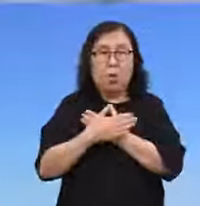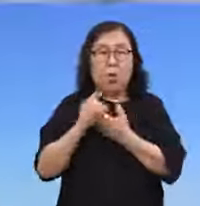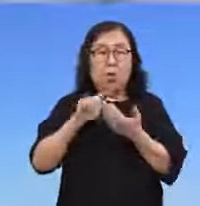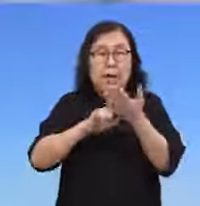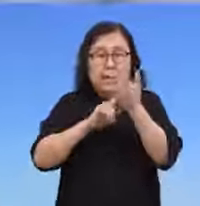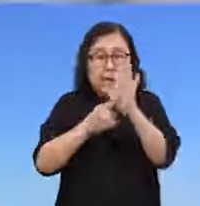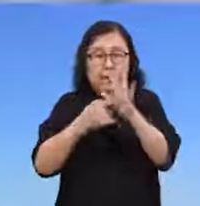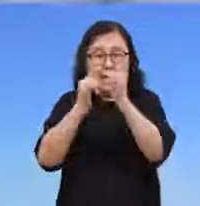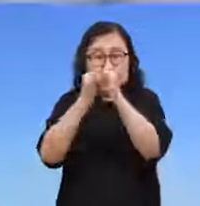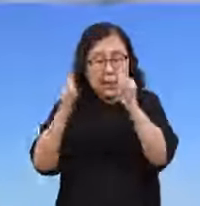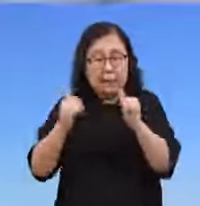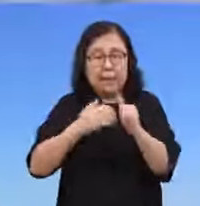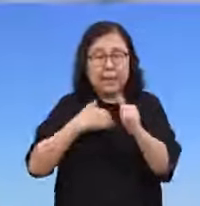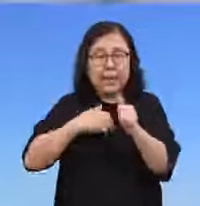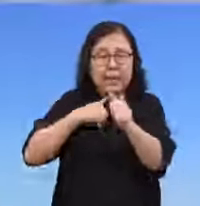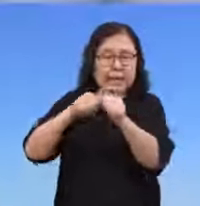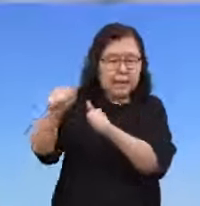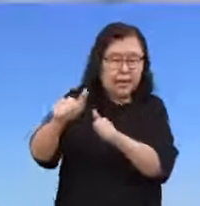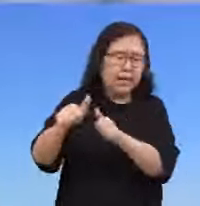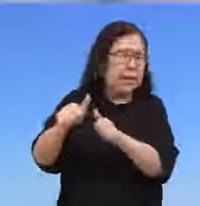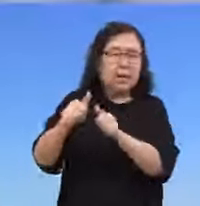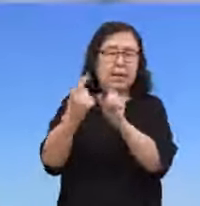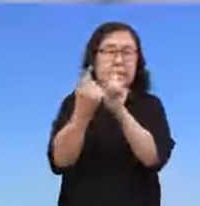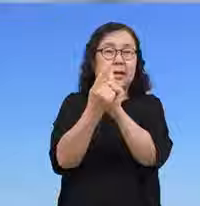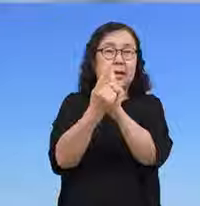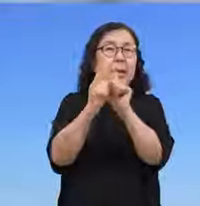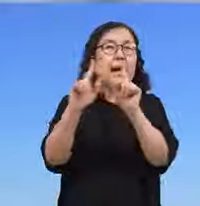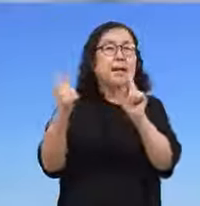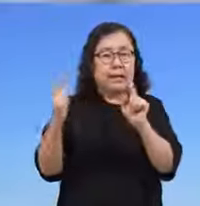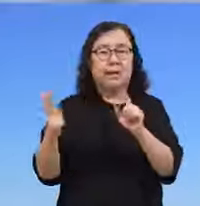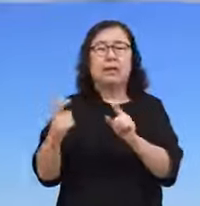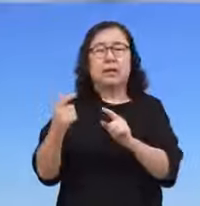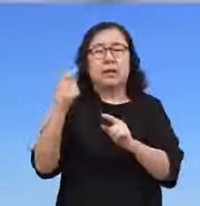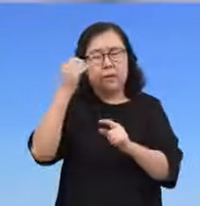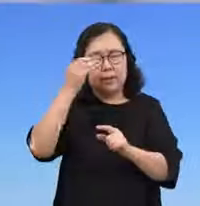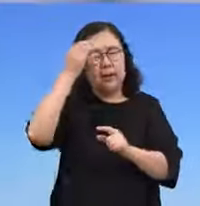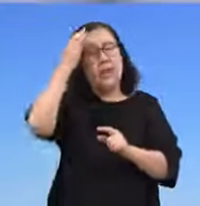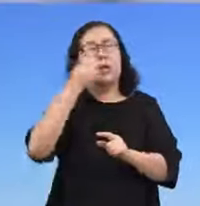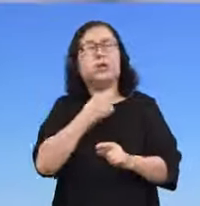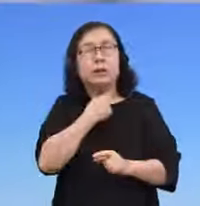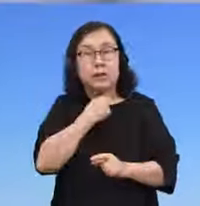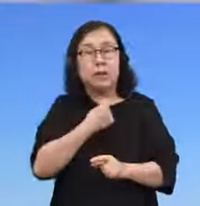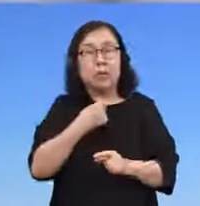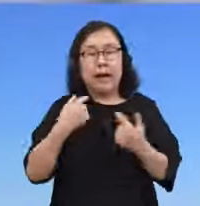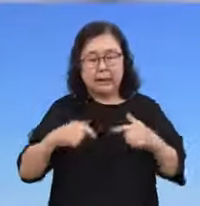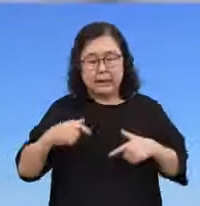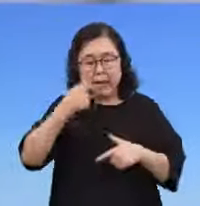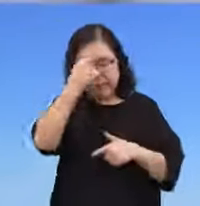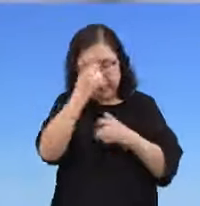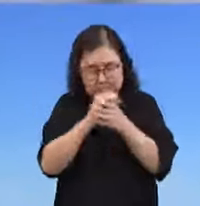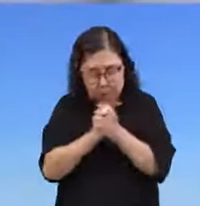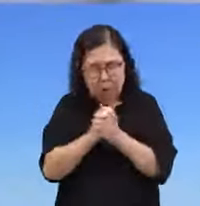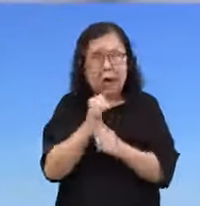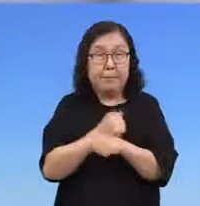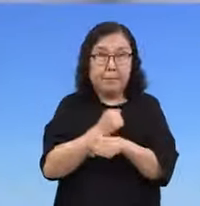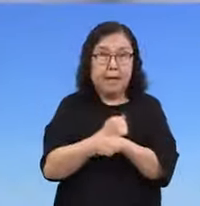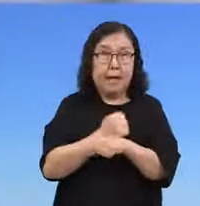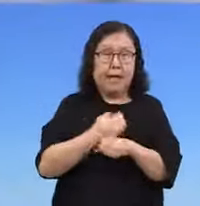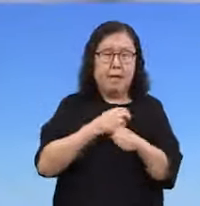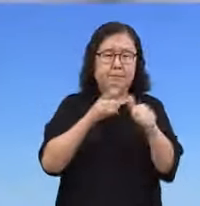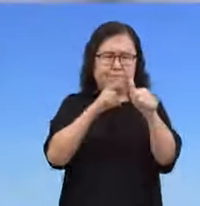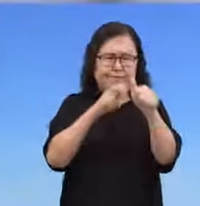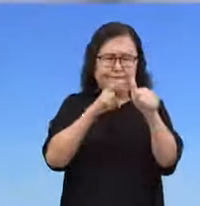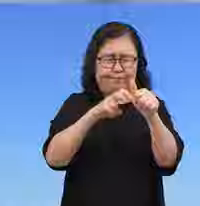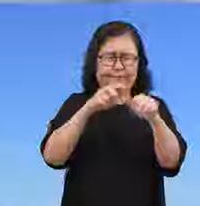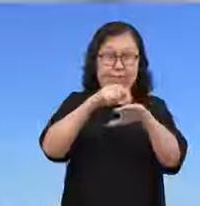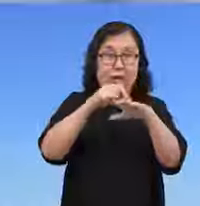상대가 아님을, 저는요, 그 미워하는